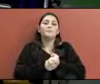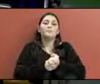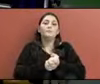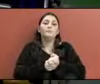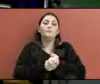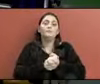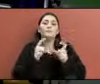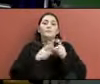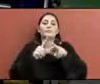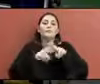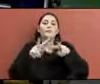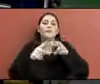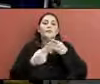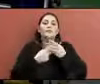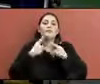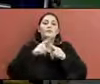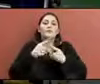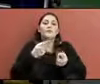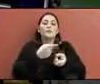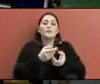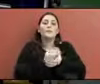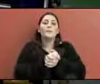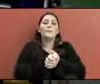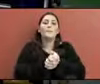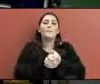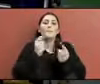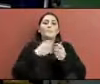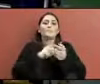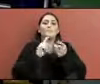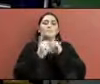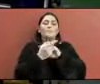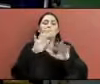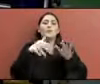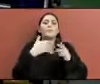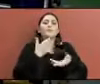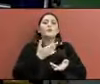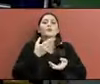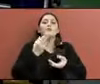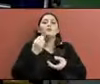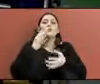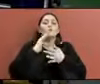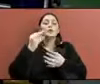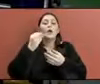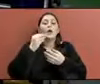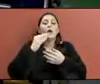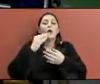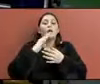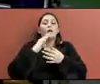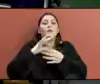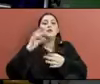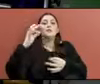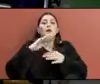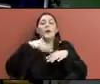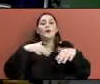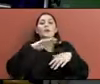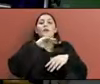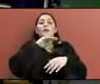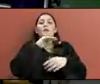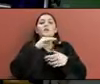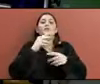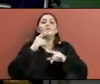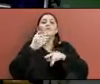Samet Elden, programı hazırlayıp sunan güzel insan Hasan Bata abime, yine konuk olan güzel insan engelli yaşlı hizmetleri müdürümüz Sayın Sezer